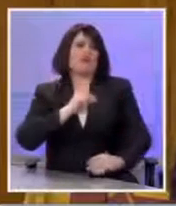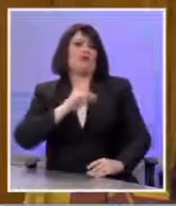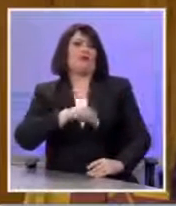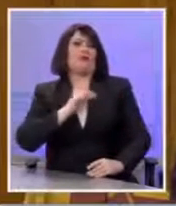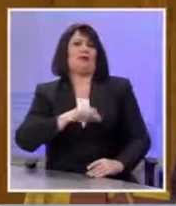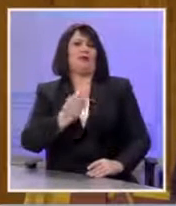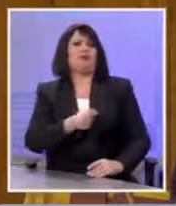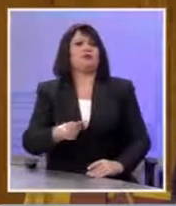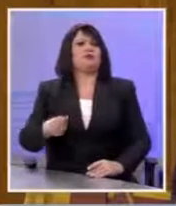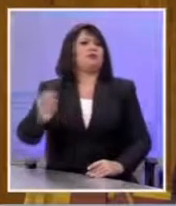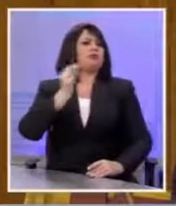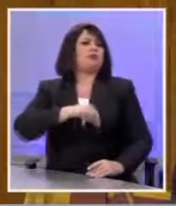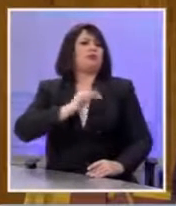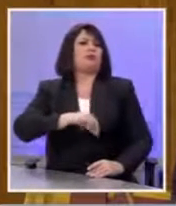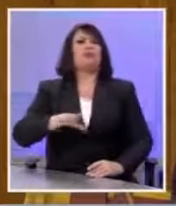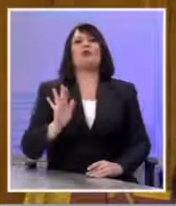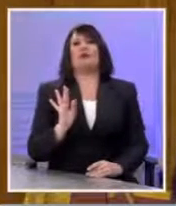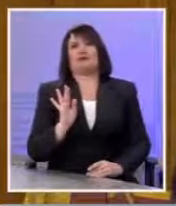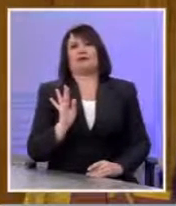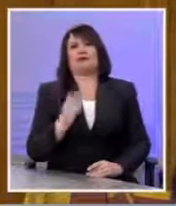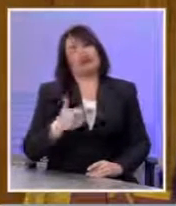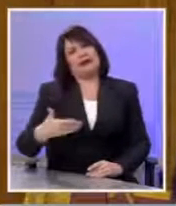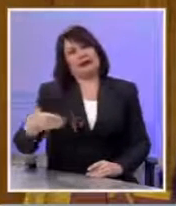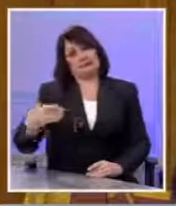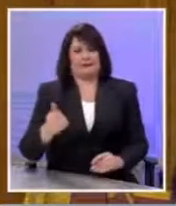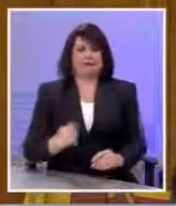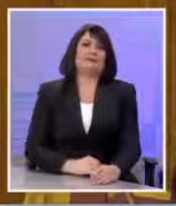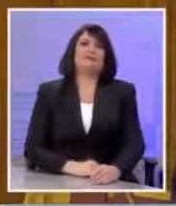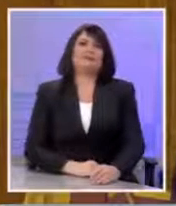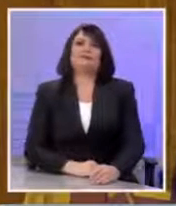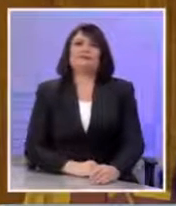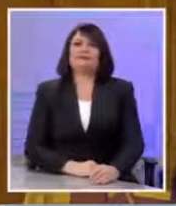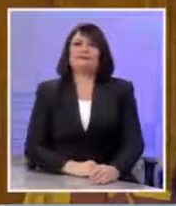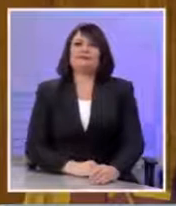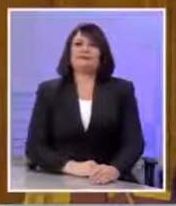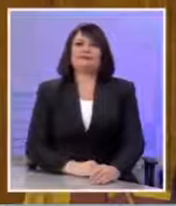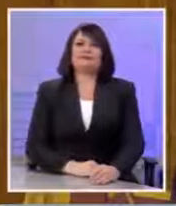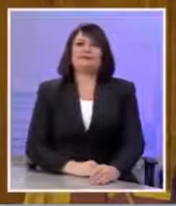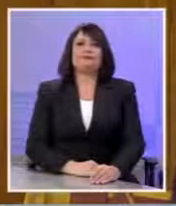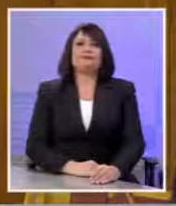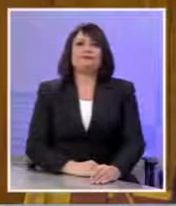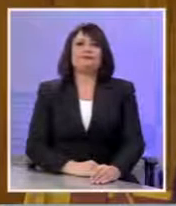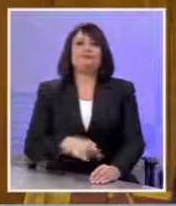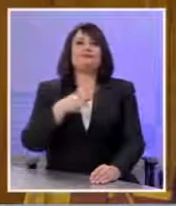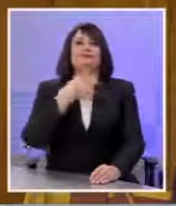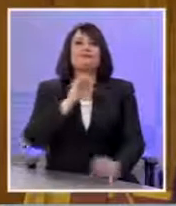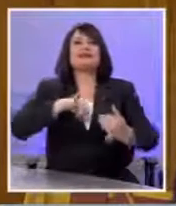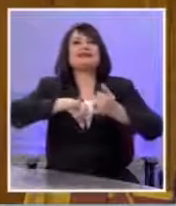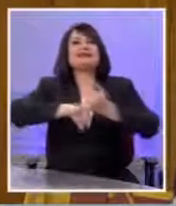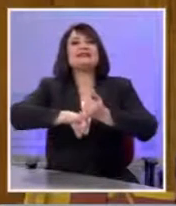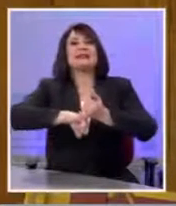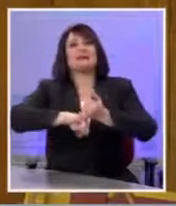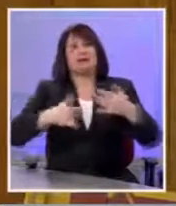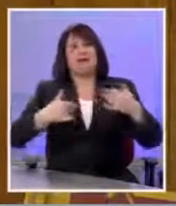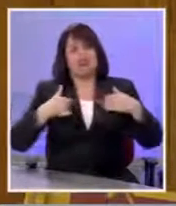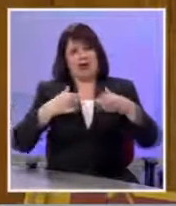τα υπερκέρδη κλπ. Είναι το κατεξοχή στίχημα της δικής μας